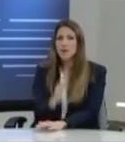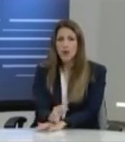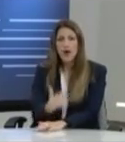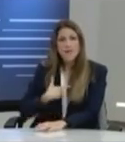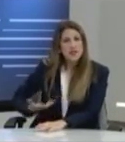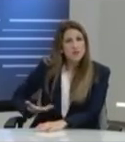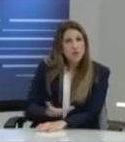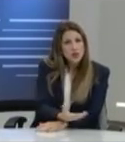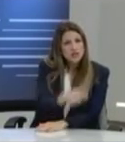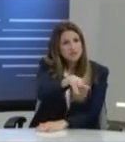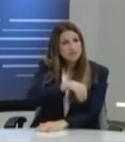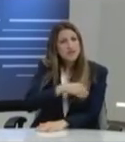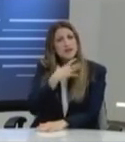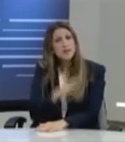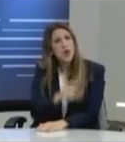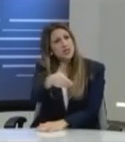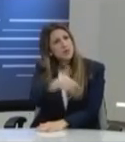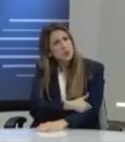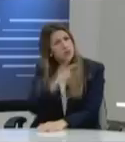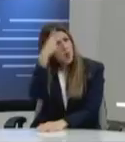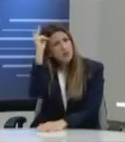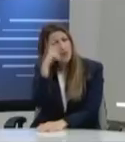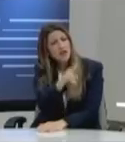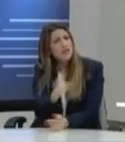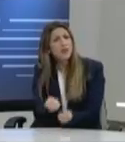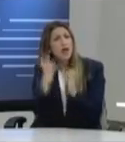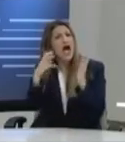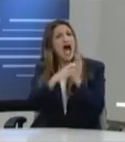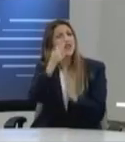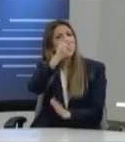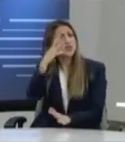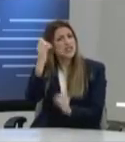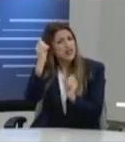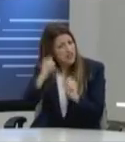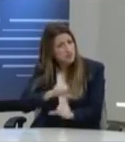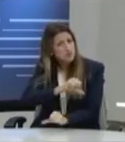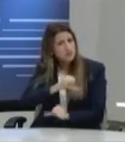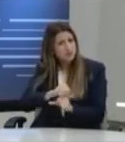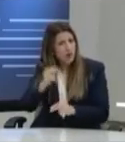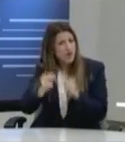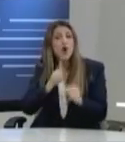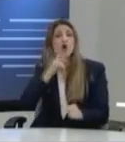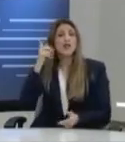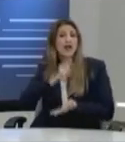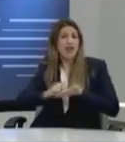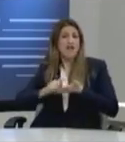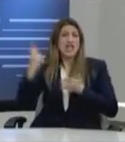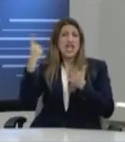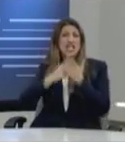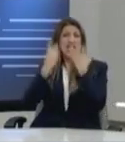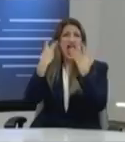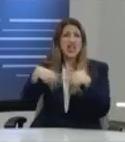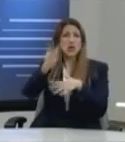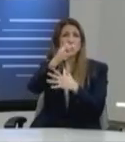την οποία εμείς προτείνουμε, ή σε μια άλλη κατεύθυνση την οποία εσείς εισηγηθείτε? Πράγματι, το 24, όταν γράφτηκε το 75,